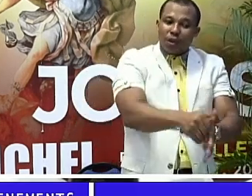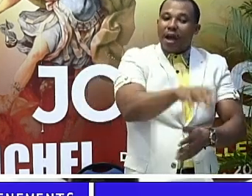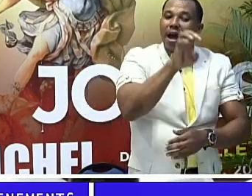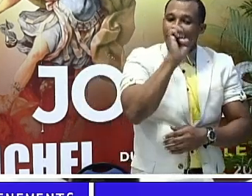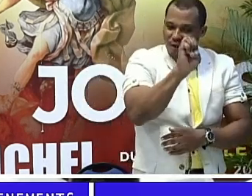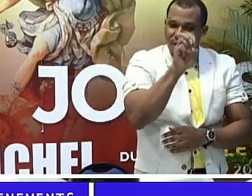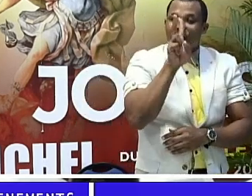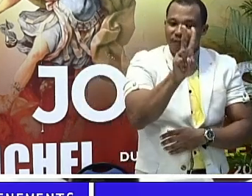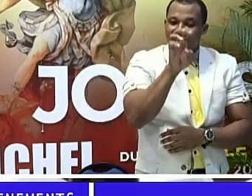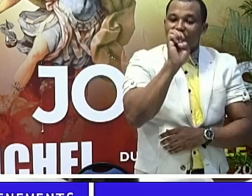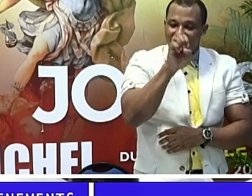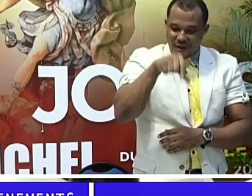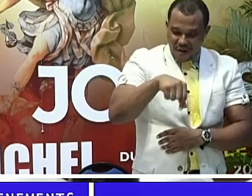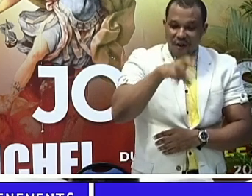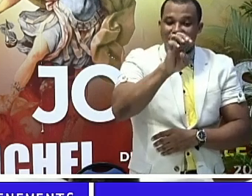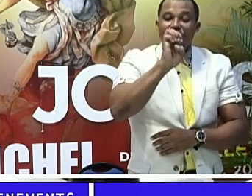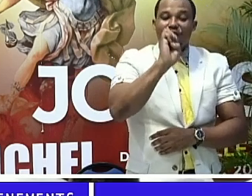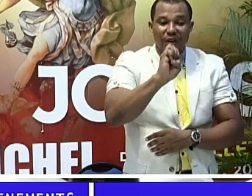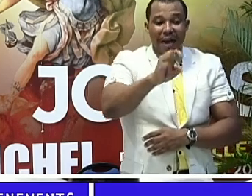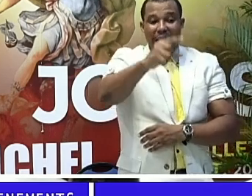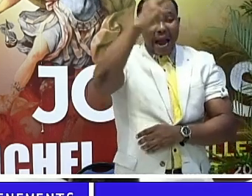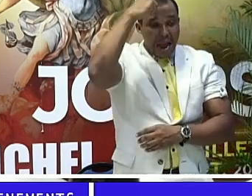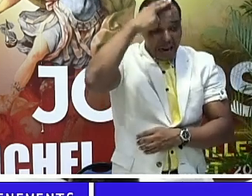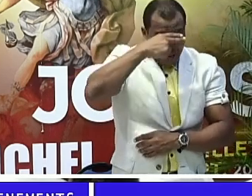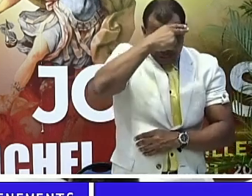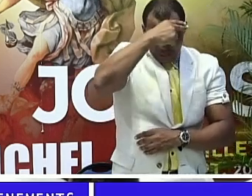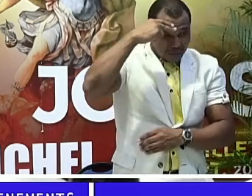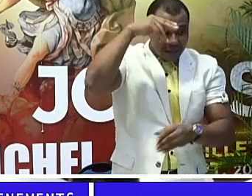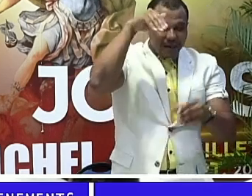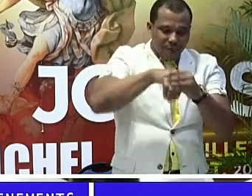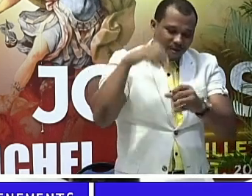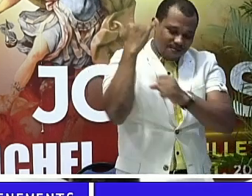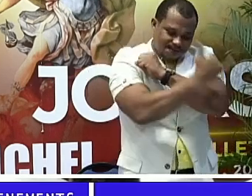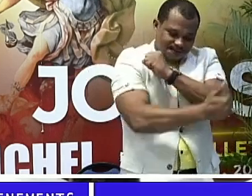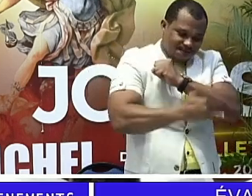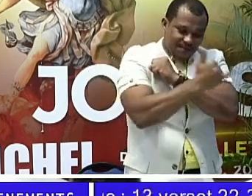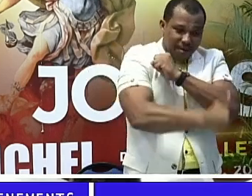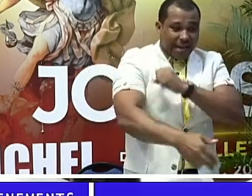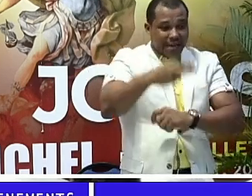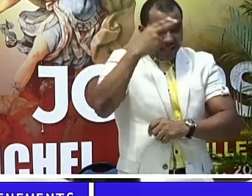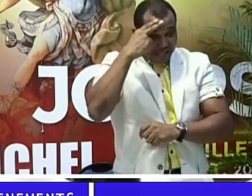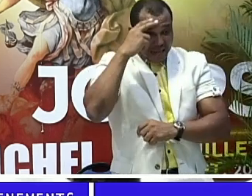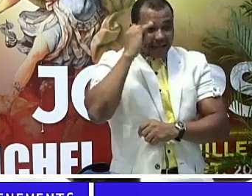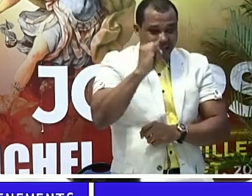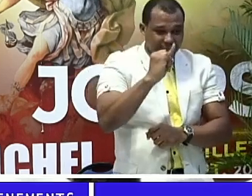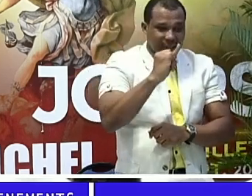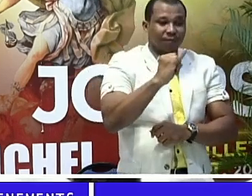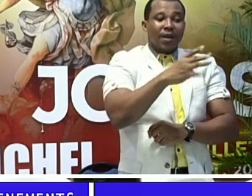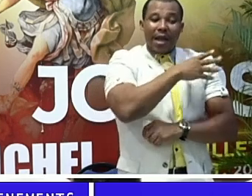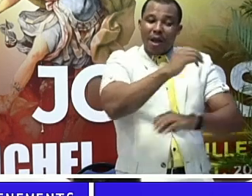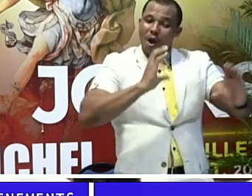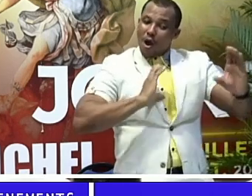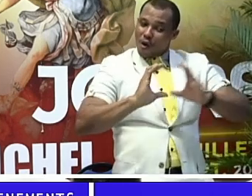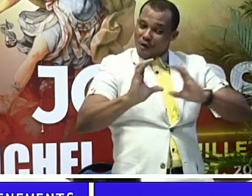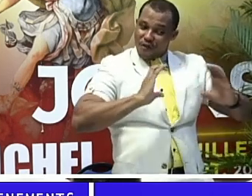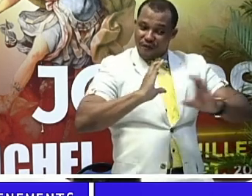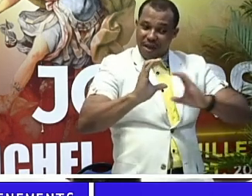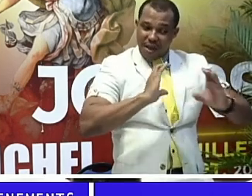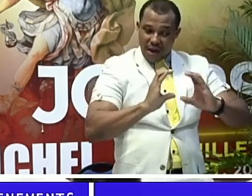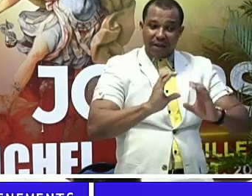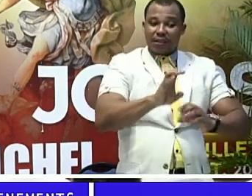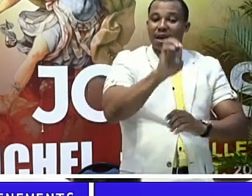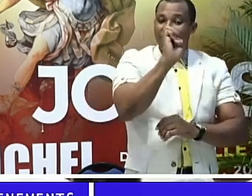catholique qui gagnait dans le pays d'Haïti. Et conférence épiscopale là, lorsque le réunit,